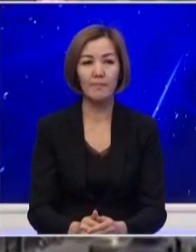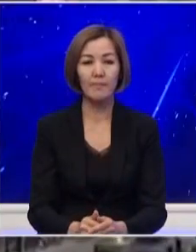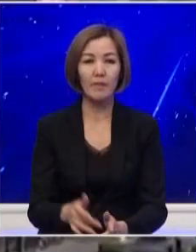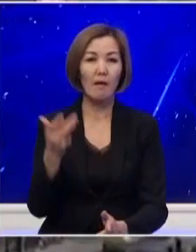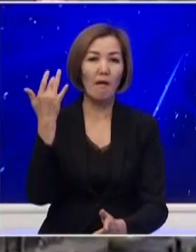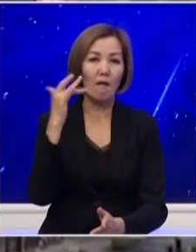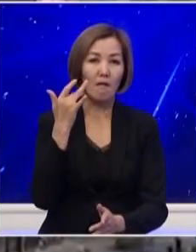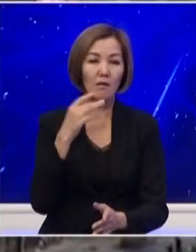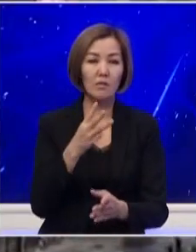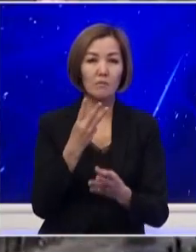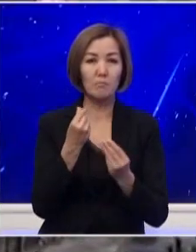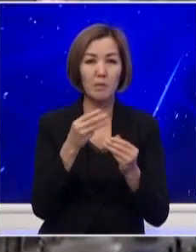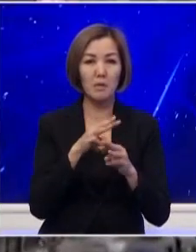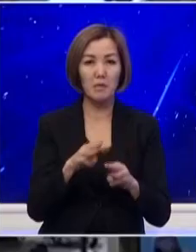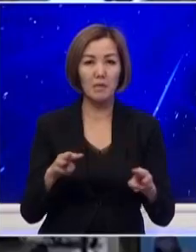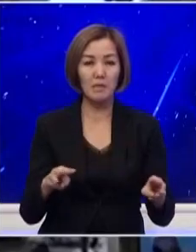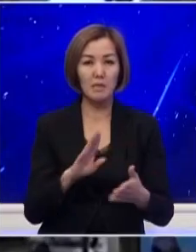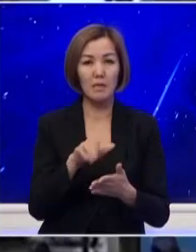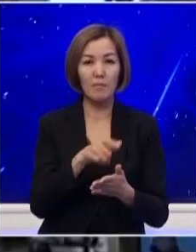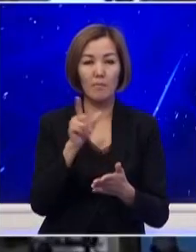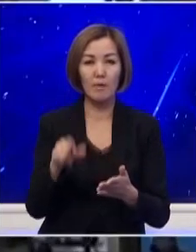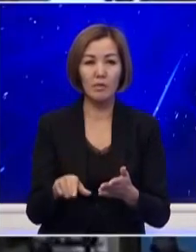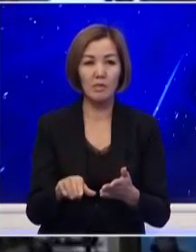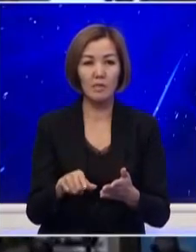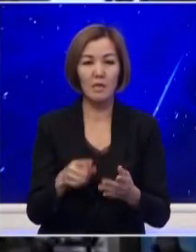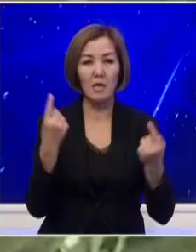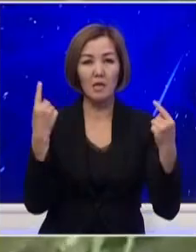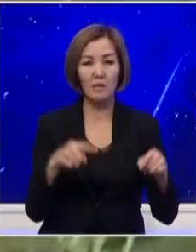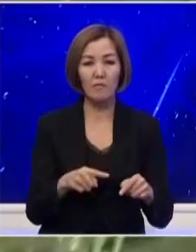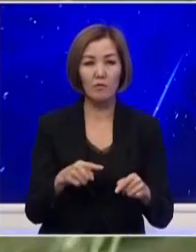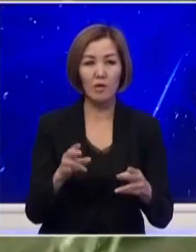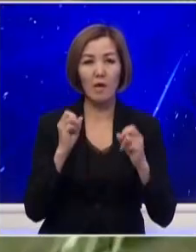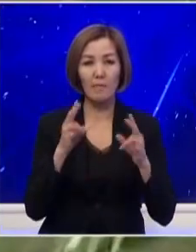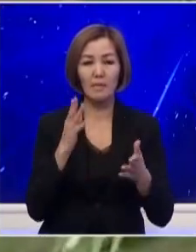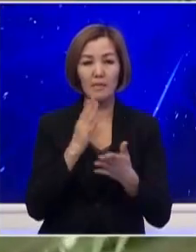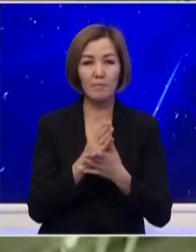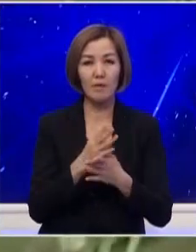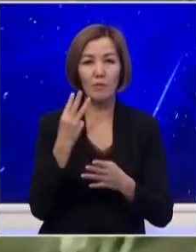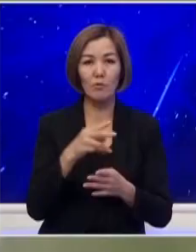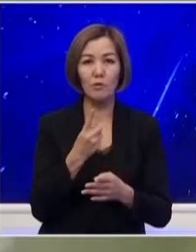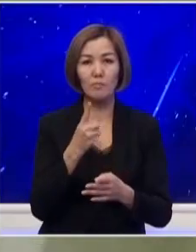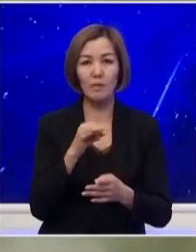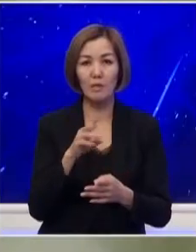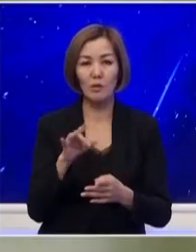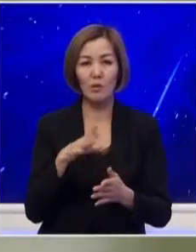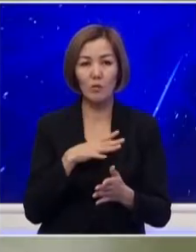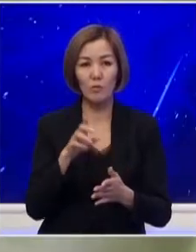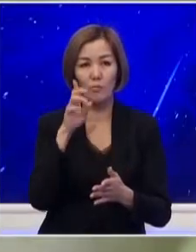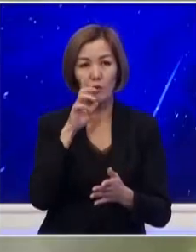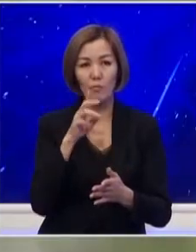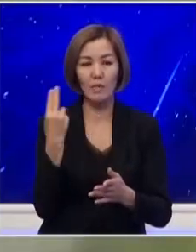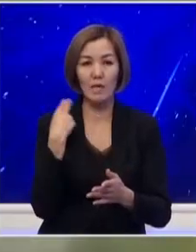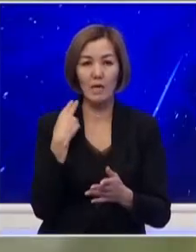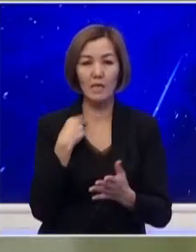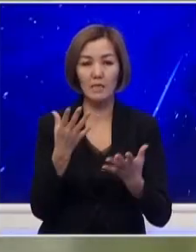АКШ қаржы министрлігінің басшысы Джанет Йеллен дефолтқа ұшырау қаупі барын жеткізді. Ол 31 триллион доллардан асатын үкіметтің қарыз